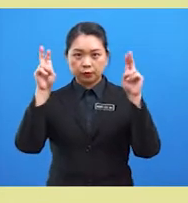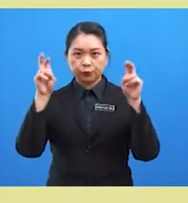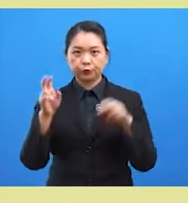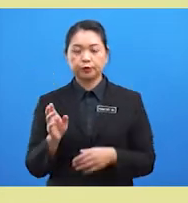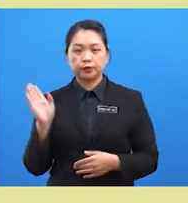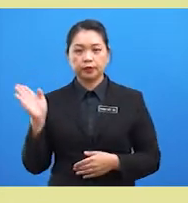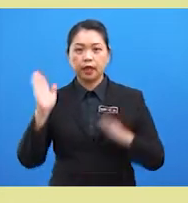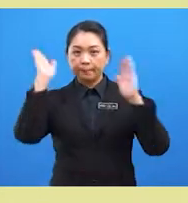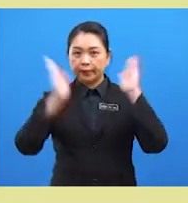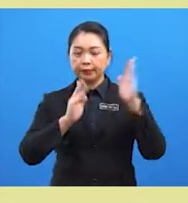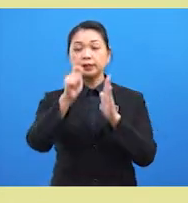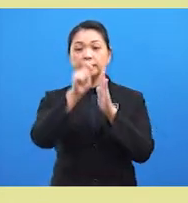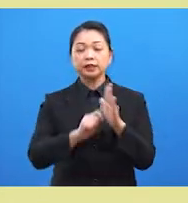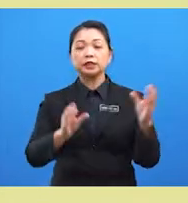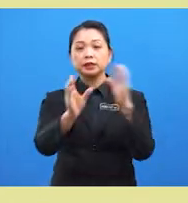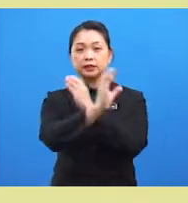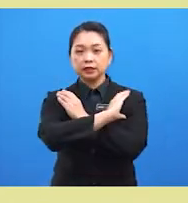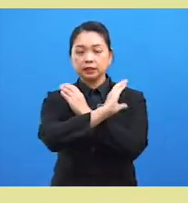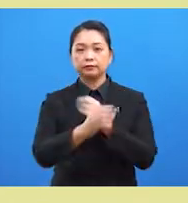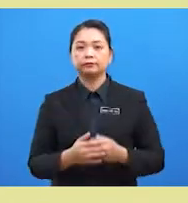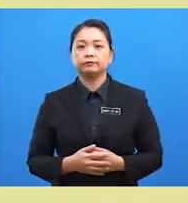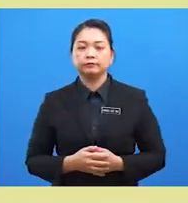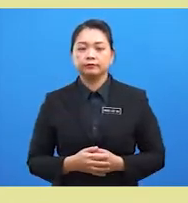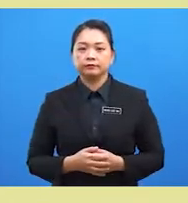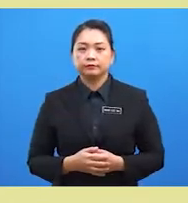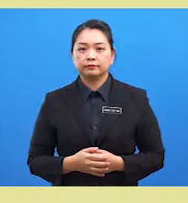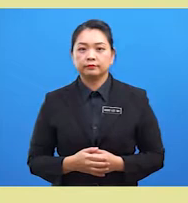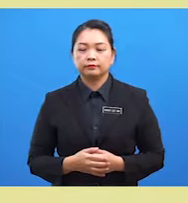Syair Malaysia Tercinta,